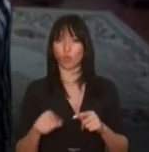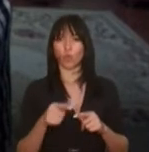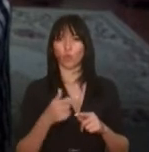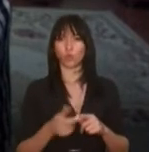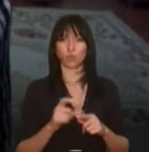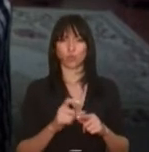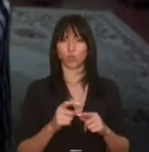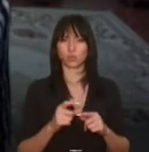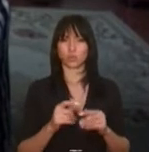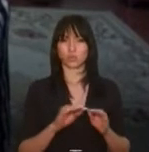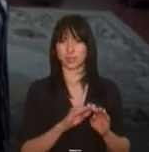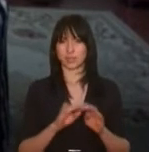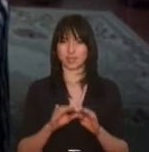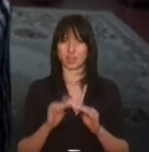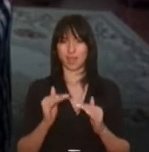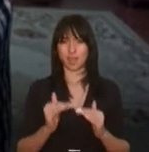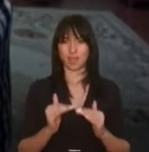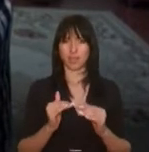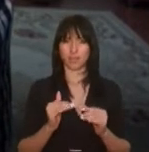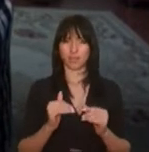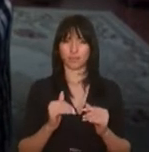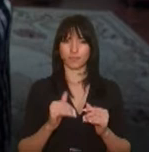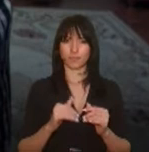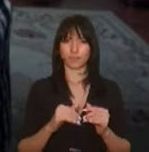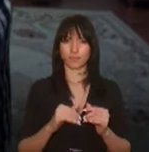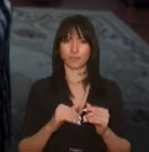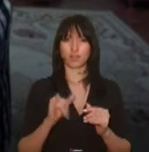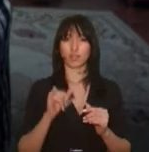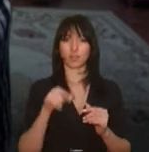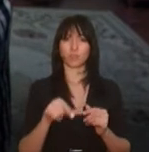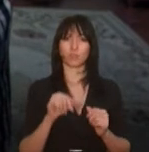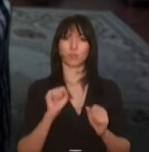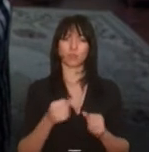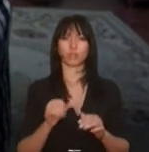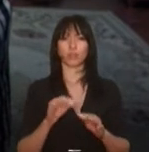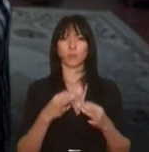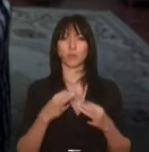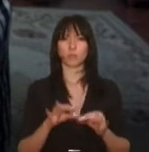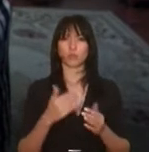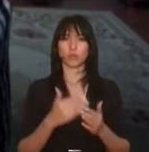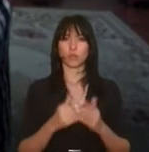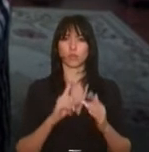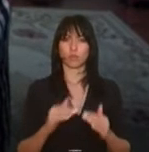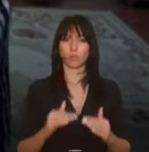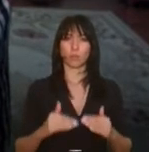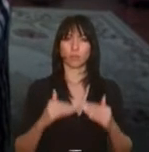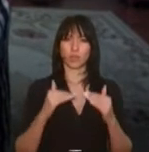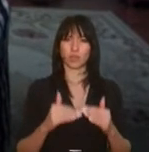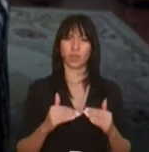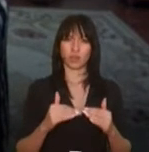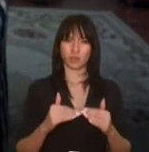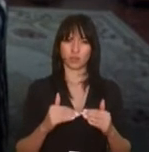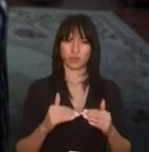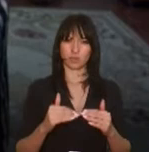падала з кількістю дітей. Ну, якщо, припустимо, педіатру там чи кардіологу